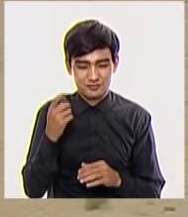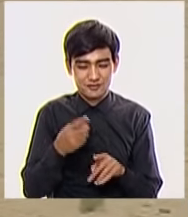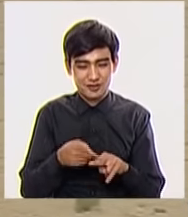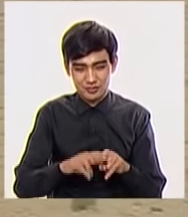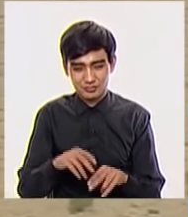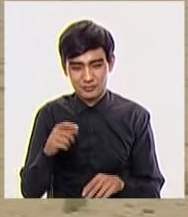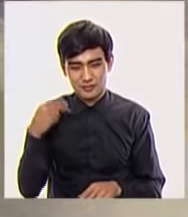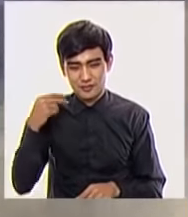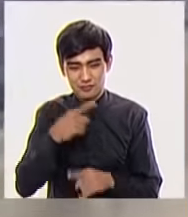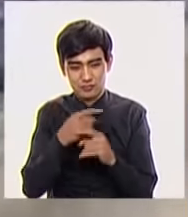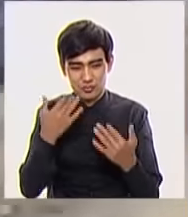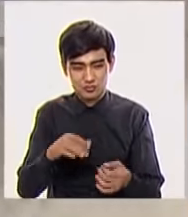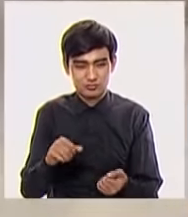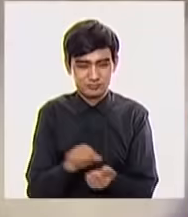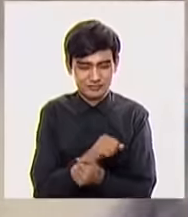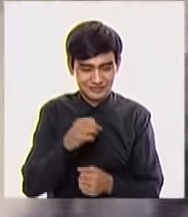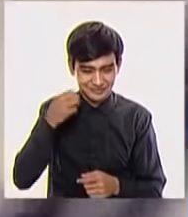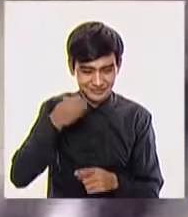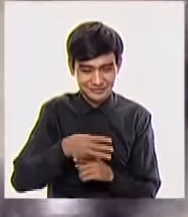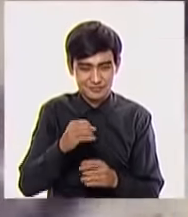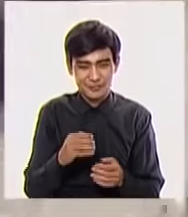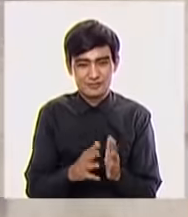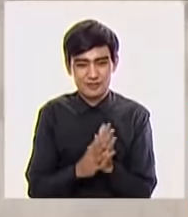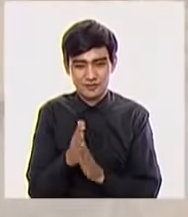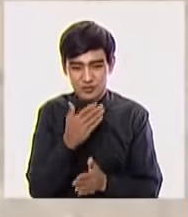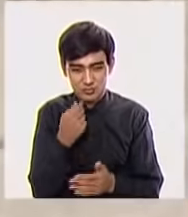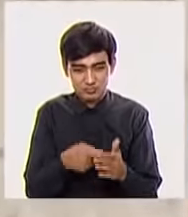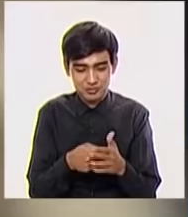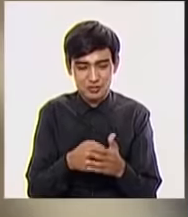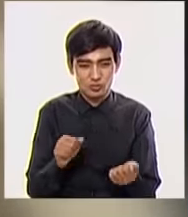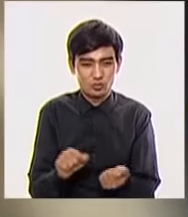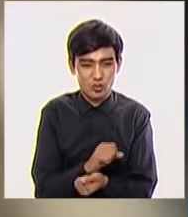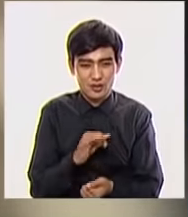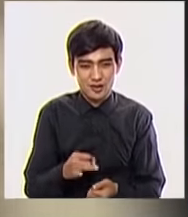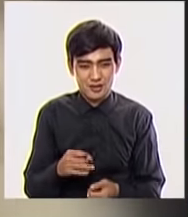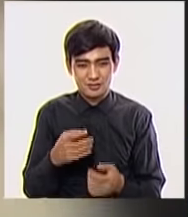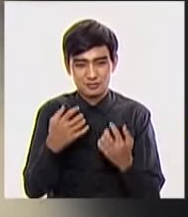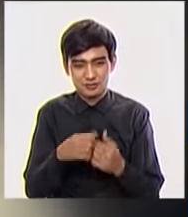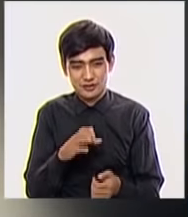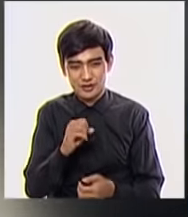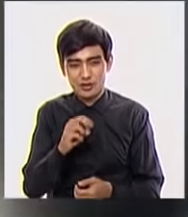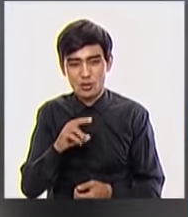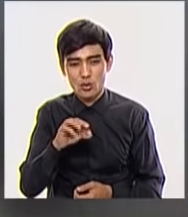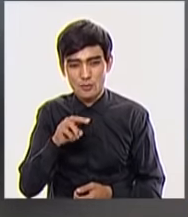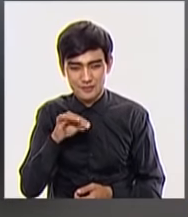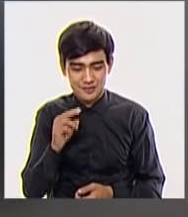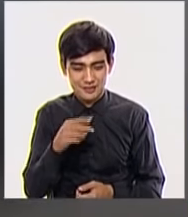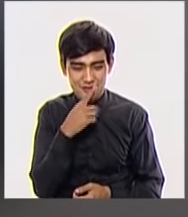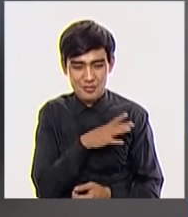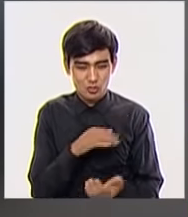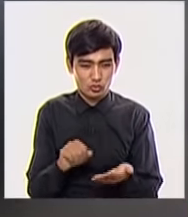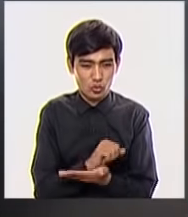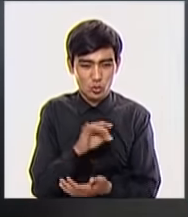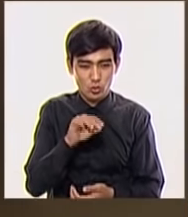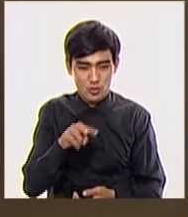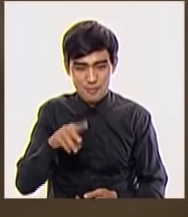тревогу. Сильная жара, засуха и отсутствие кормов продолжает бить по сельскому хозяйству. С учетом того, что синоптики прогнозируют экстремальную засуху в